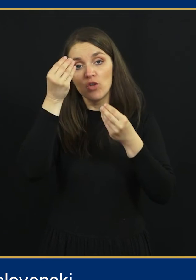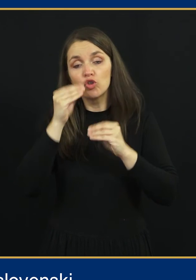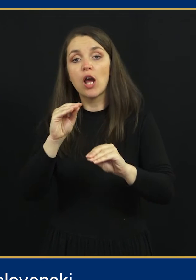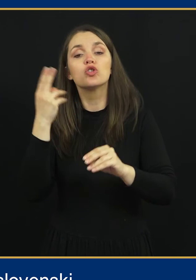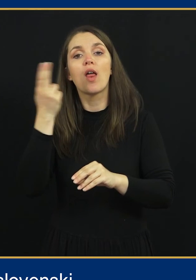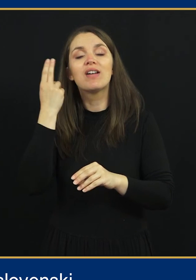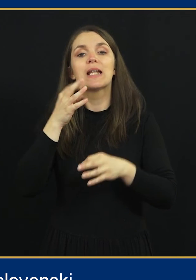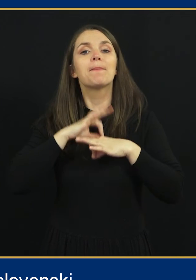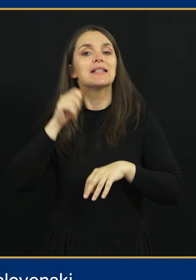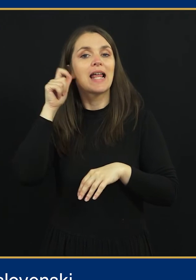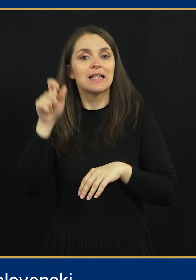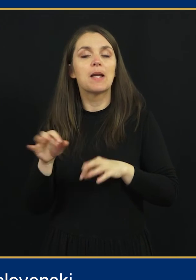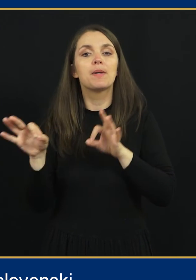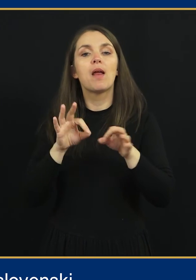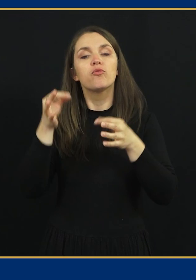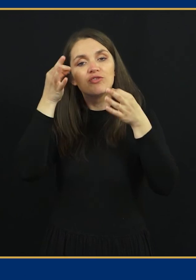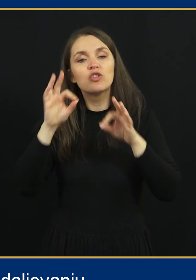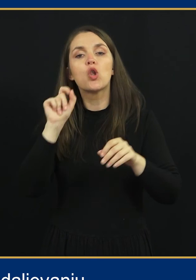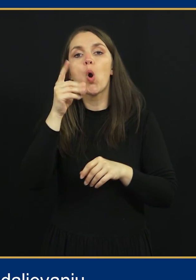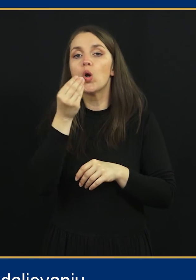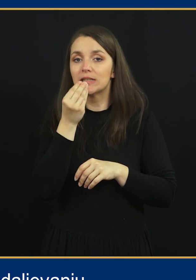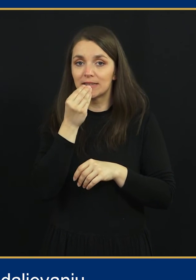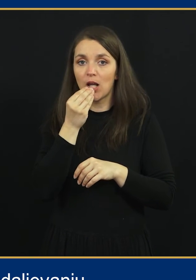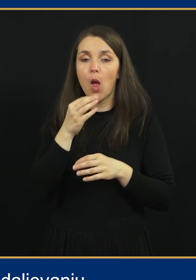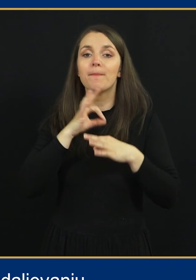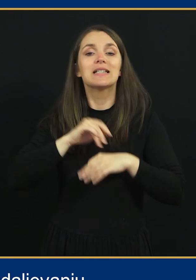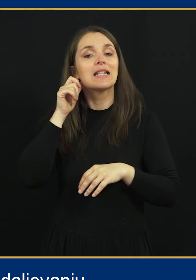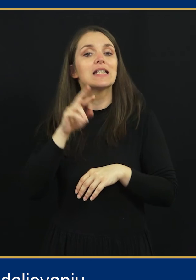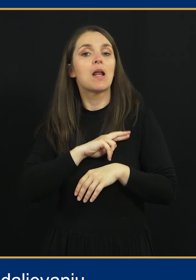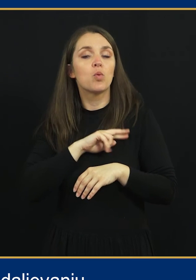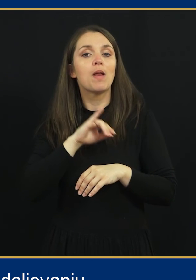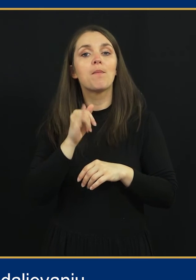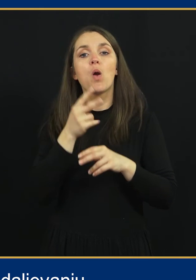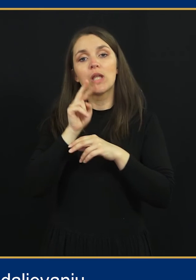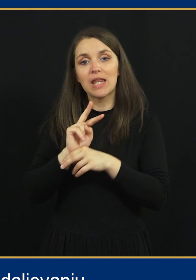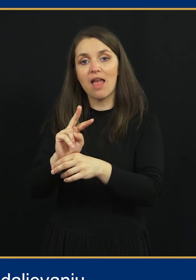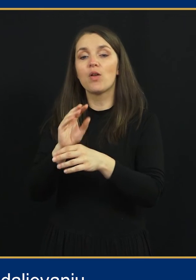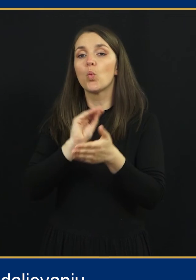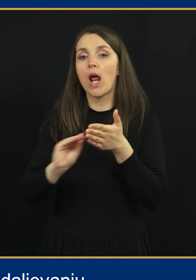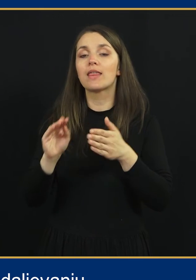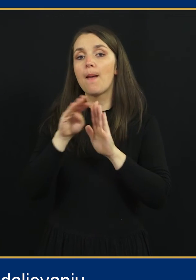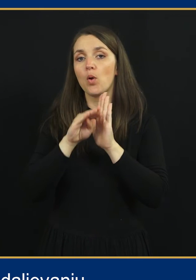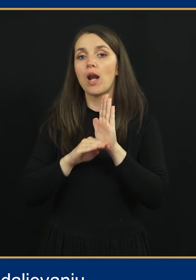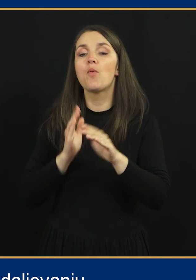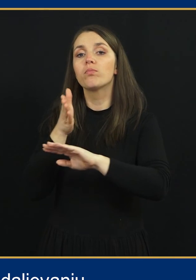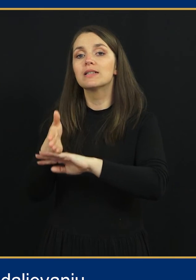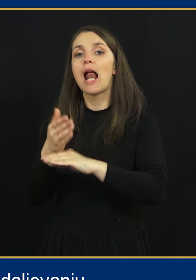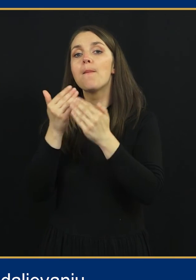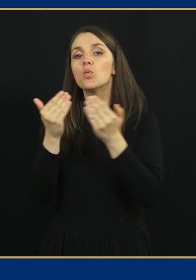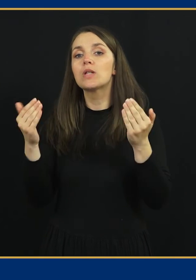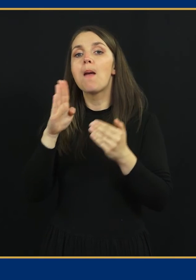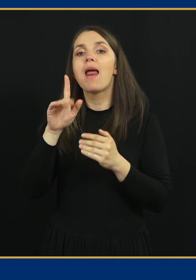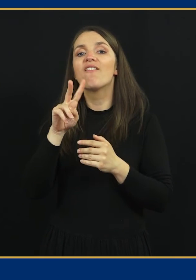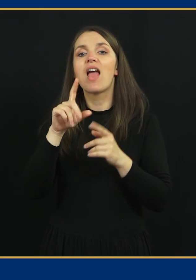slovenski predsednici priredil svečano kosilo, predsednica republike pa je v nadaljevanju uradnega programa obiskala muzej